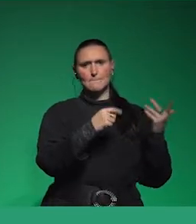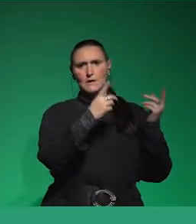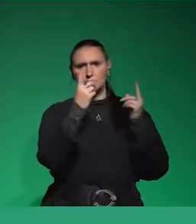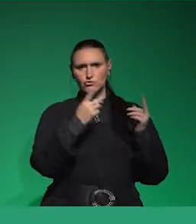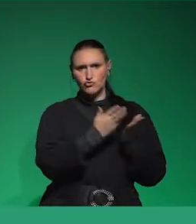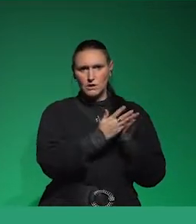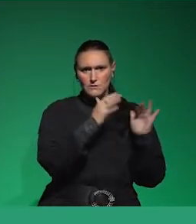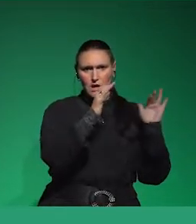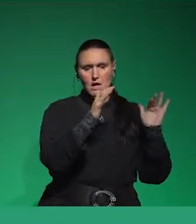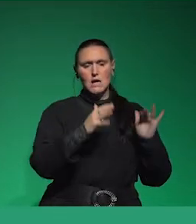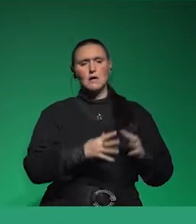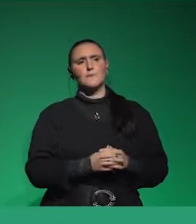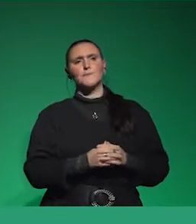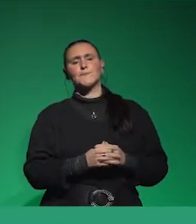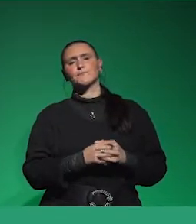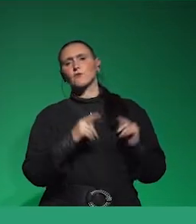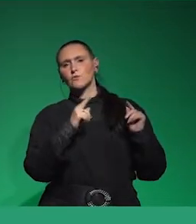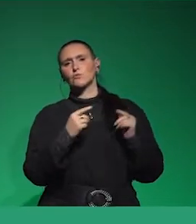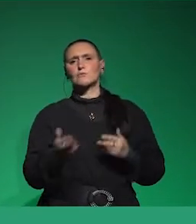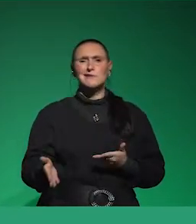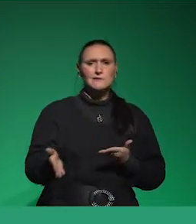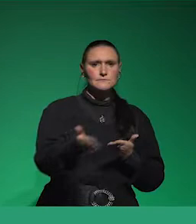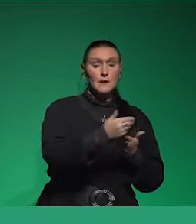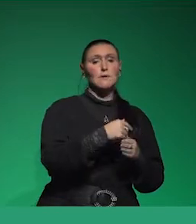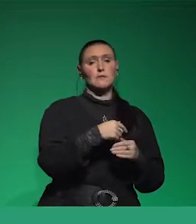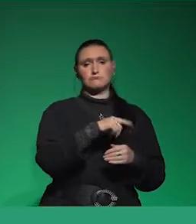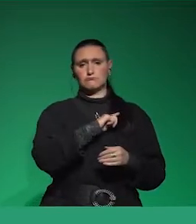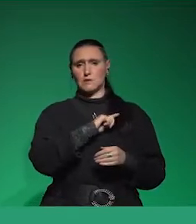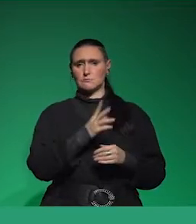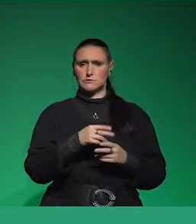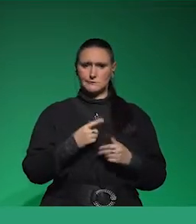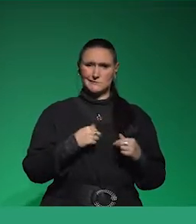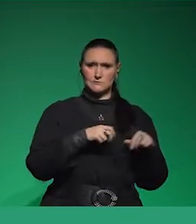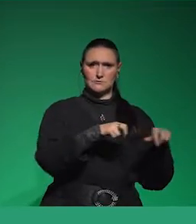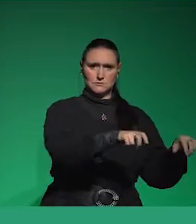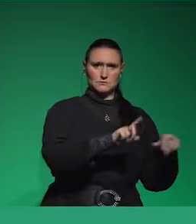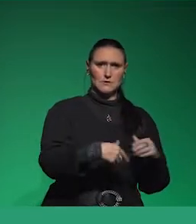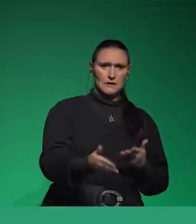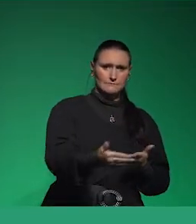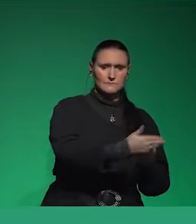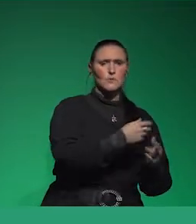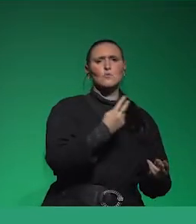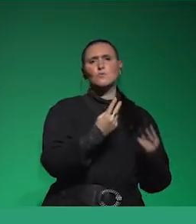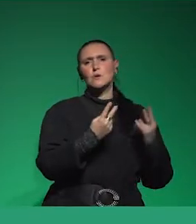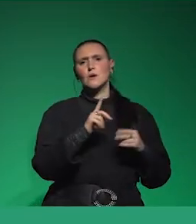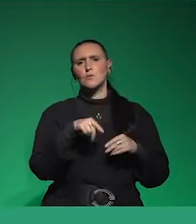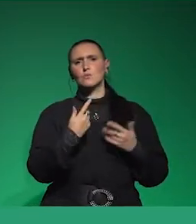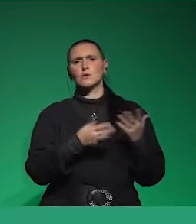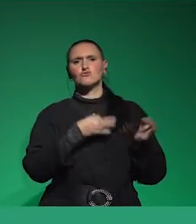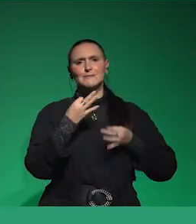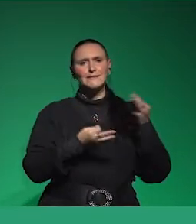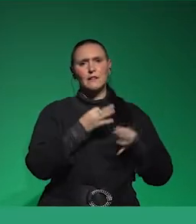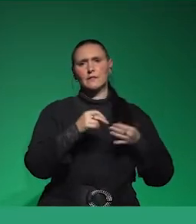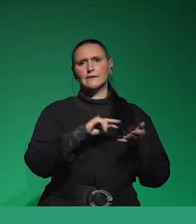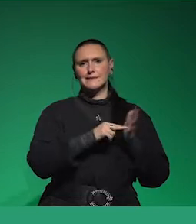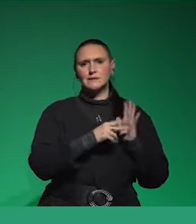dann sammeln wir sie manuell oder auch mit speziellen technischen Geräten, und